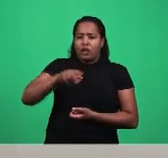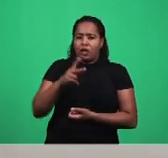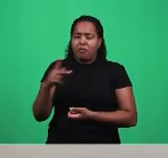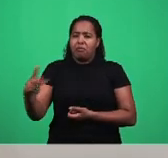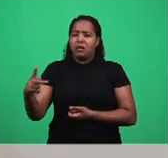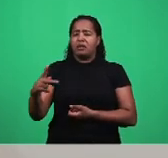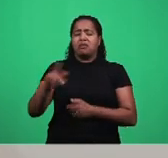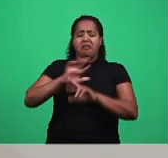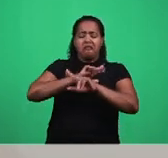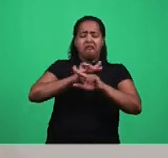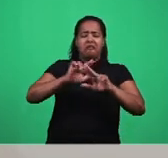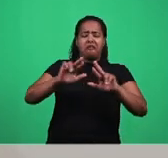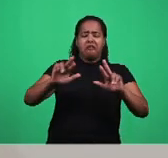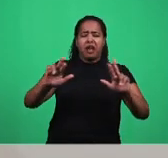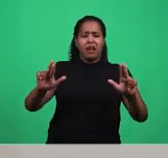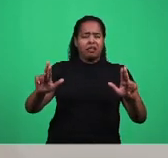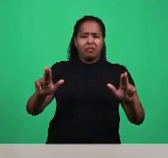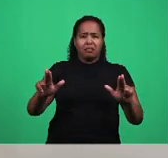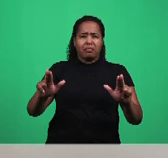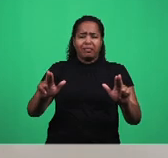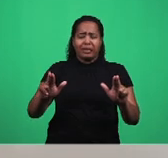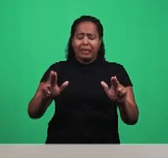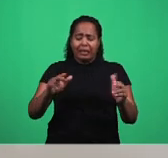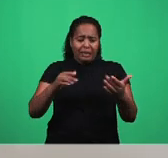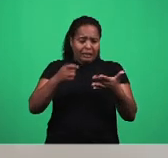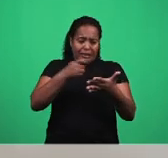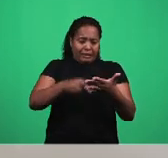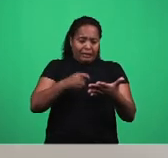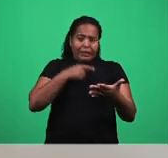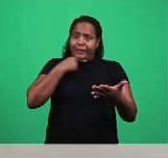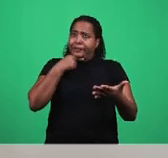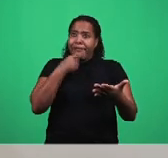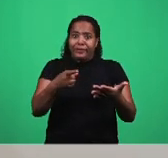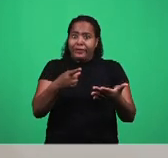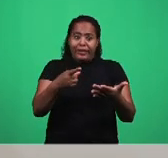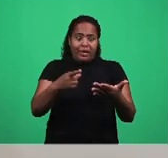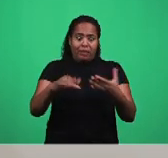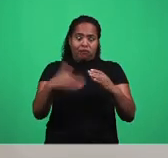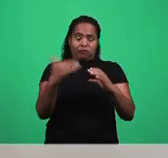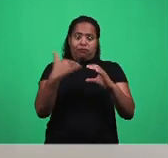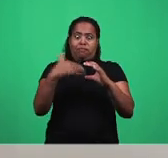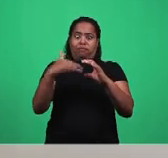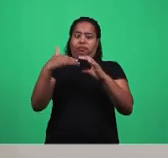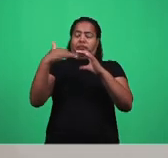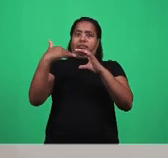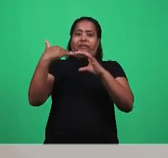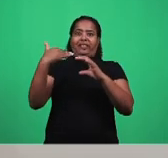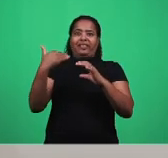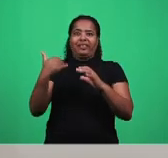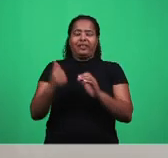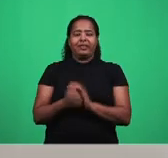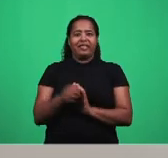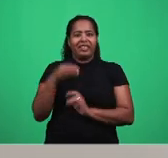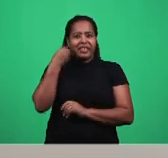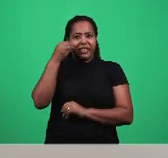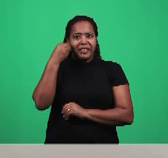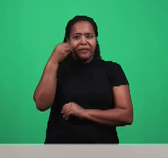et nous n'arrivons même pas à noter ceux qui nous demandent. Vous voyez, mes frères et sœurs,